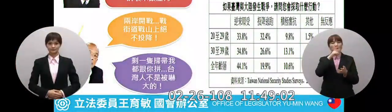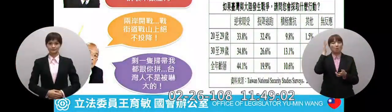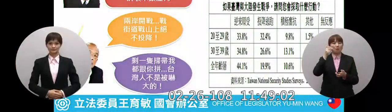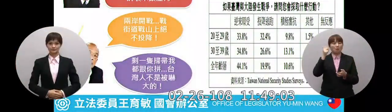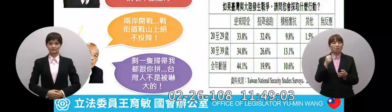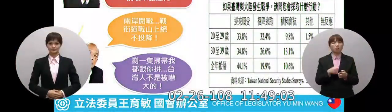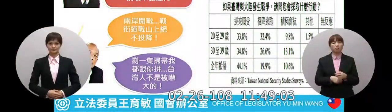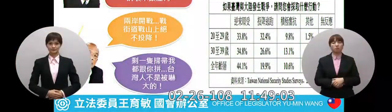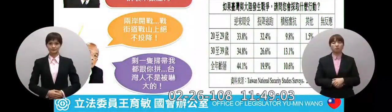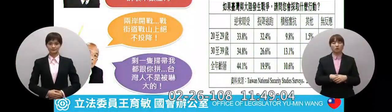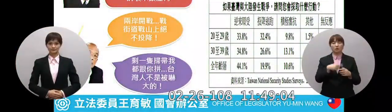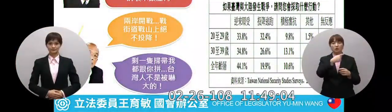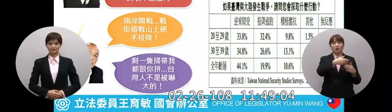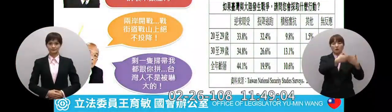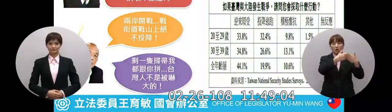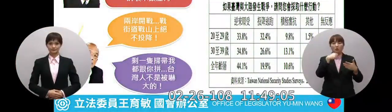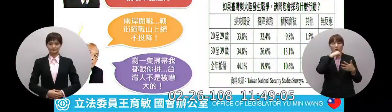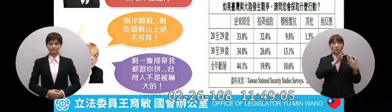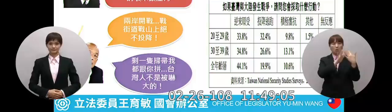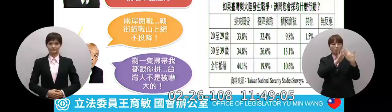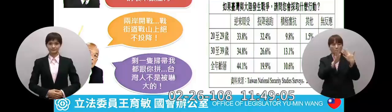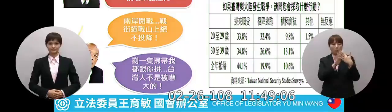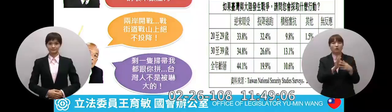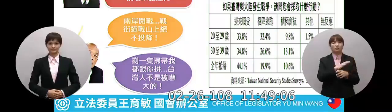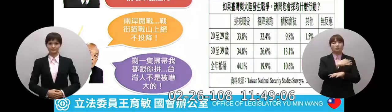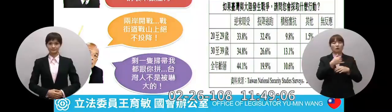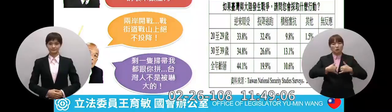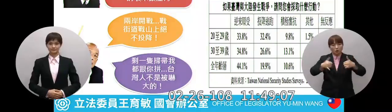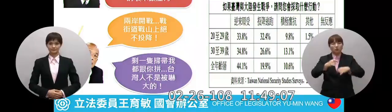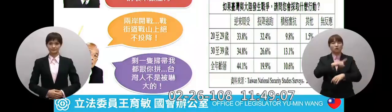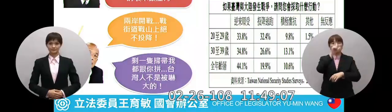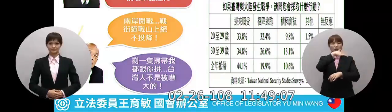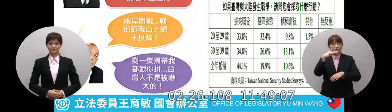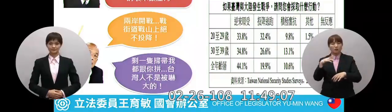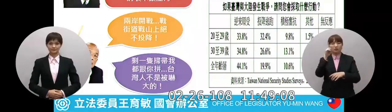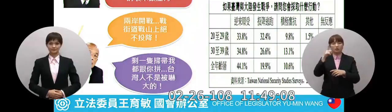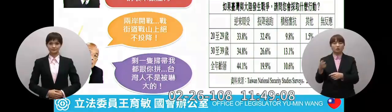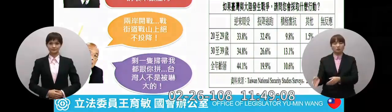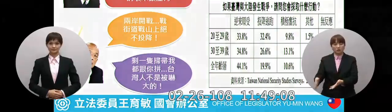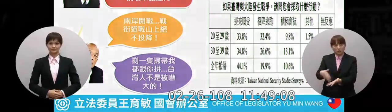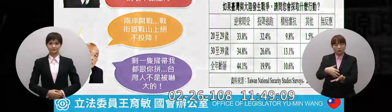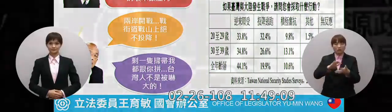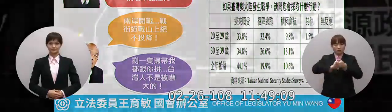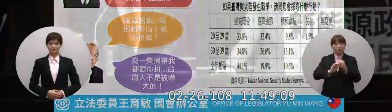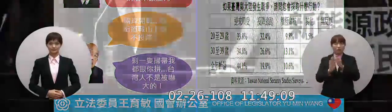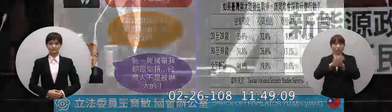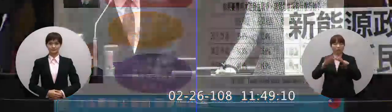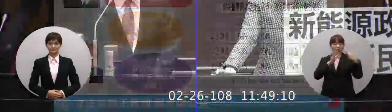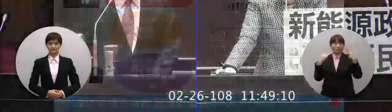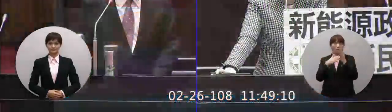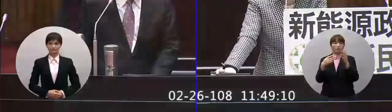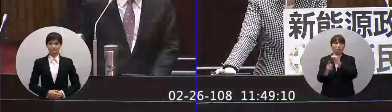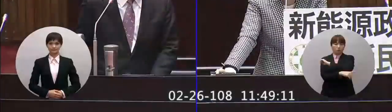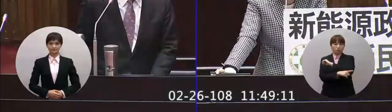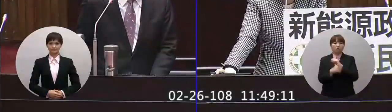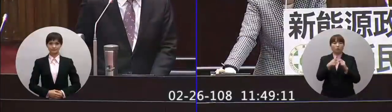昂哦，哇，这个两岸开战，战街道、战山上，连一只扫帚你都会跟对方拼到最后一刻，